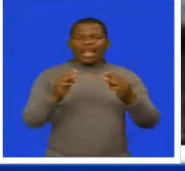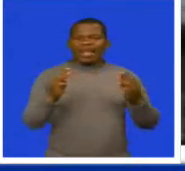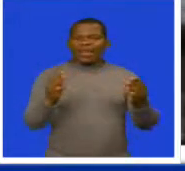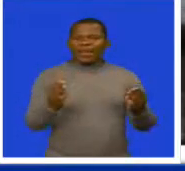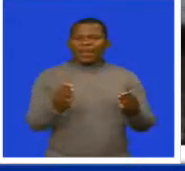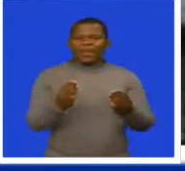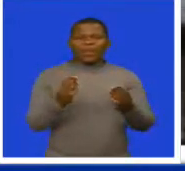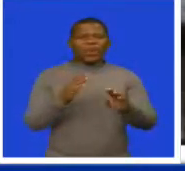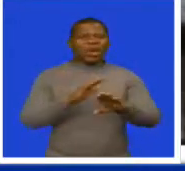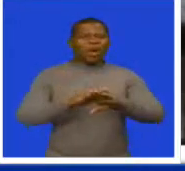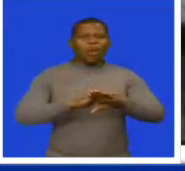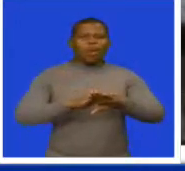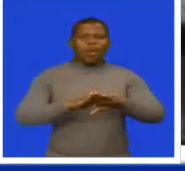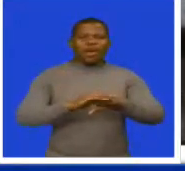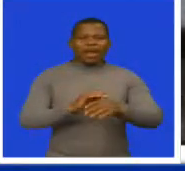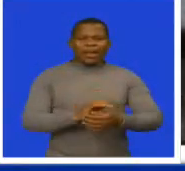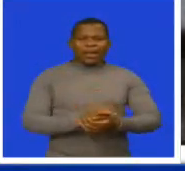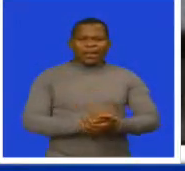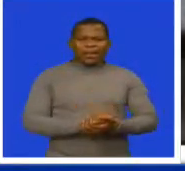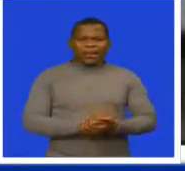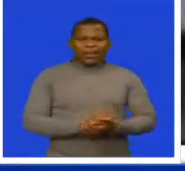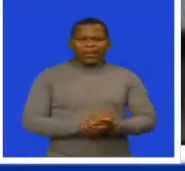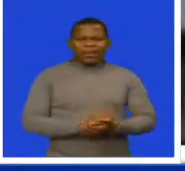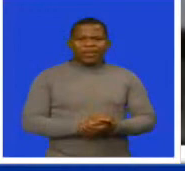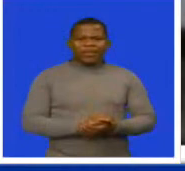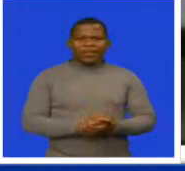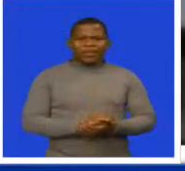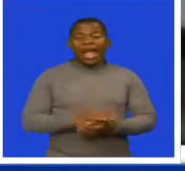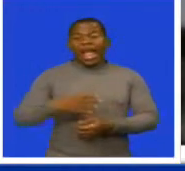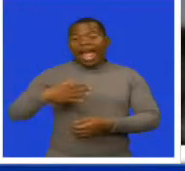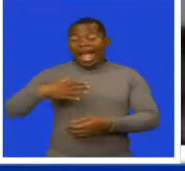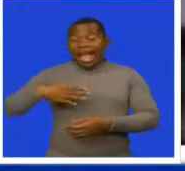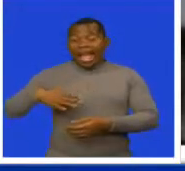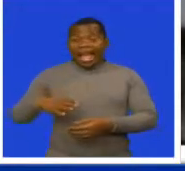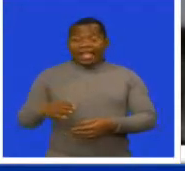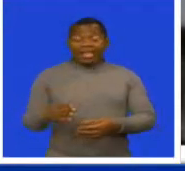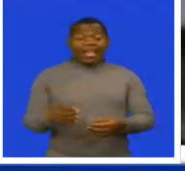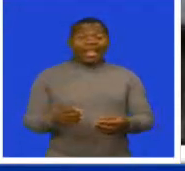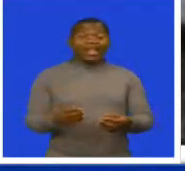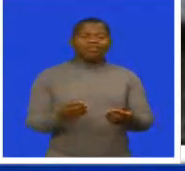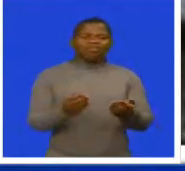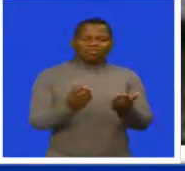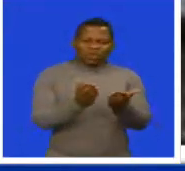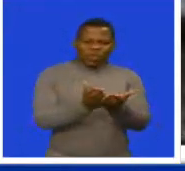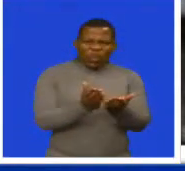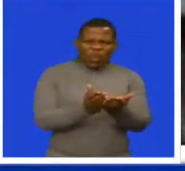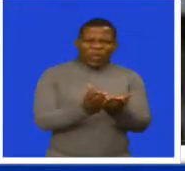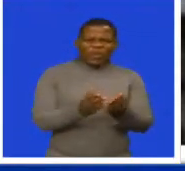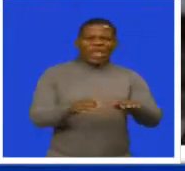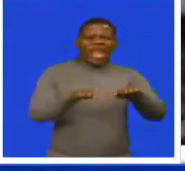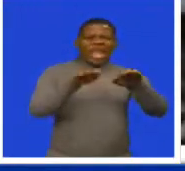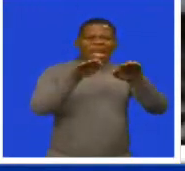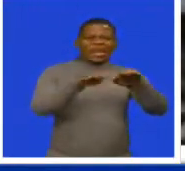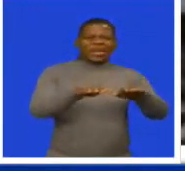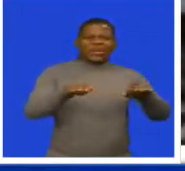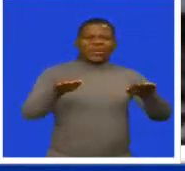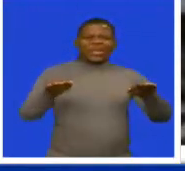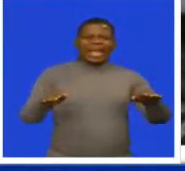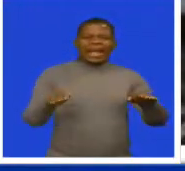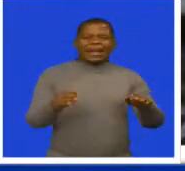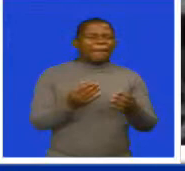distance still labantu fana badawunele. Kukhona ke ke tjale tinye letinetinombolo letinkhulu lesibheke ukuthi ke